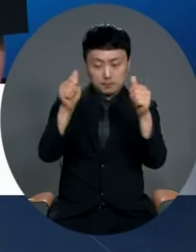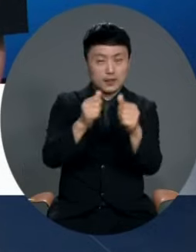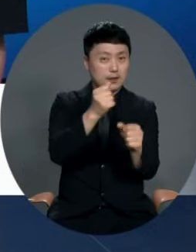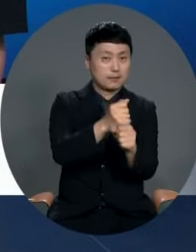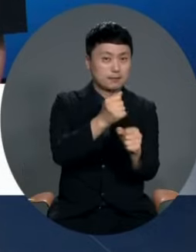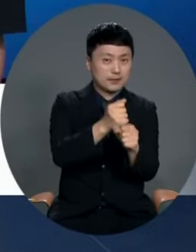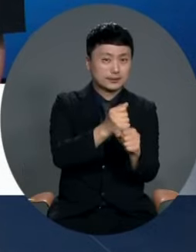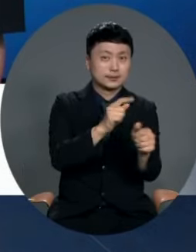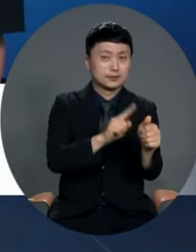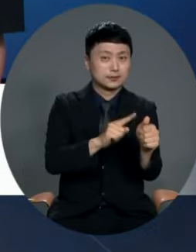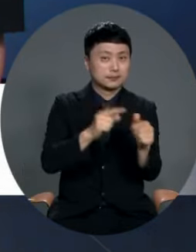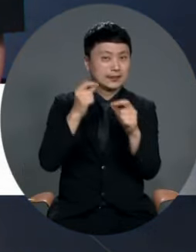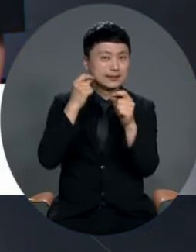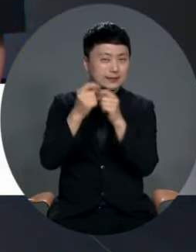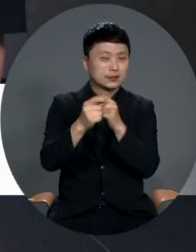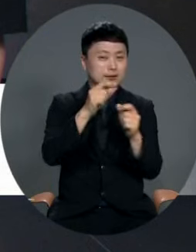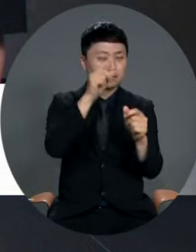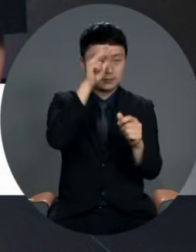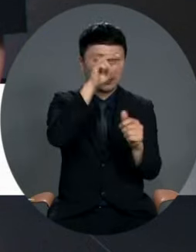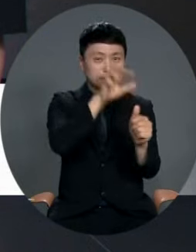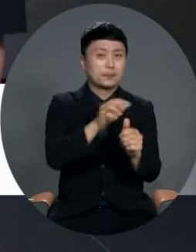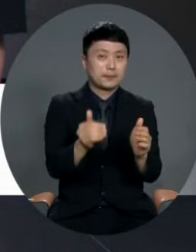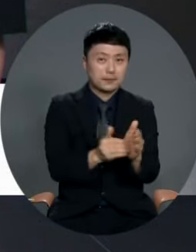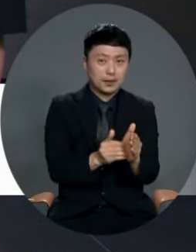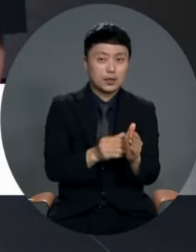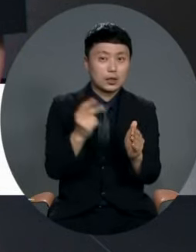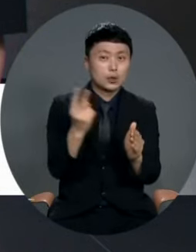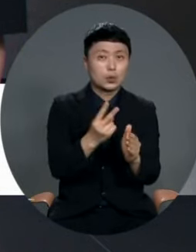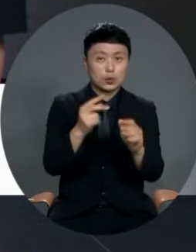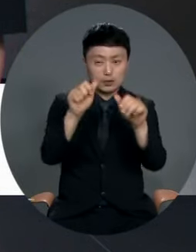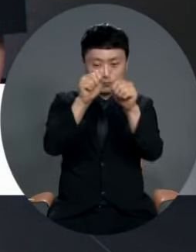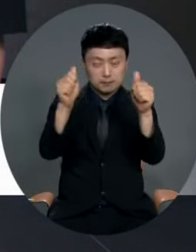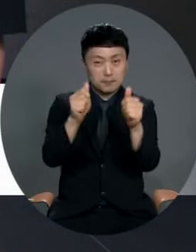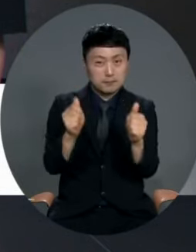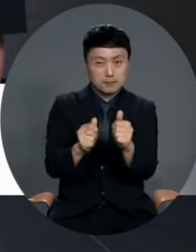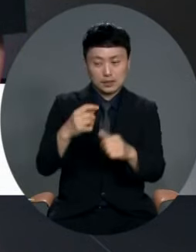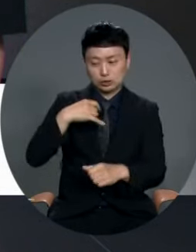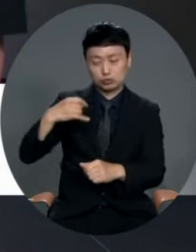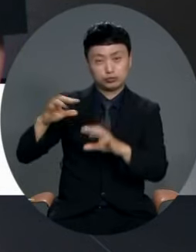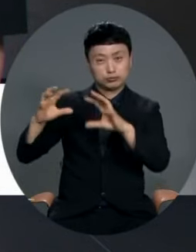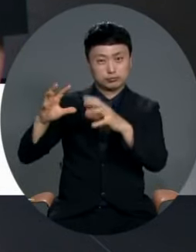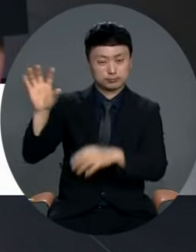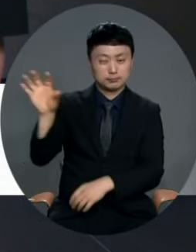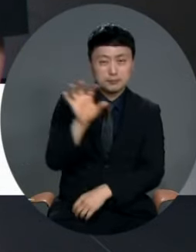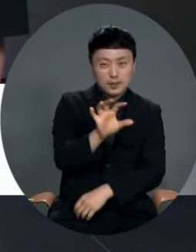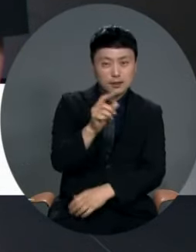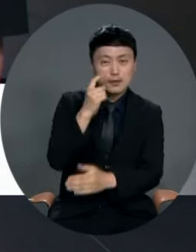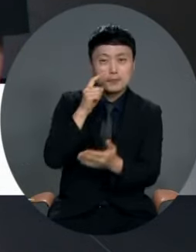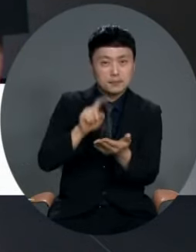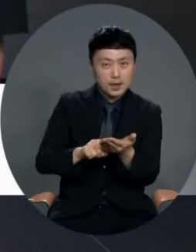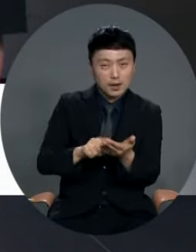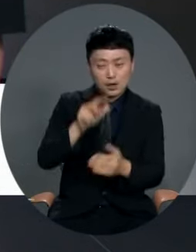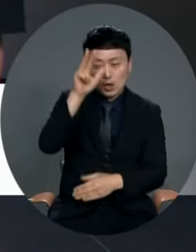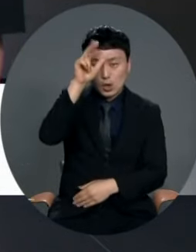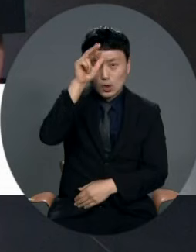사기혐의로경찰에체포되었습니다. 설치된 조각품들이진품이아니라 중국에서수입한복제품이라는사실이밝혀졌다.경찰은